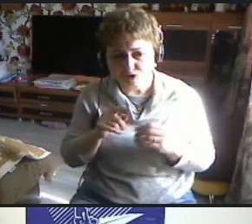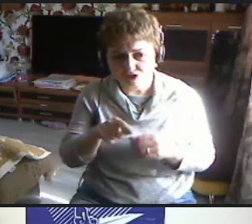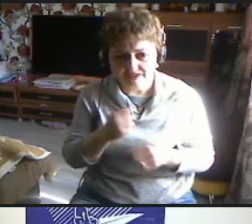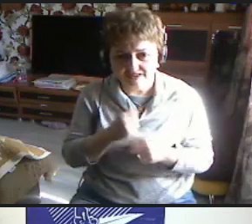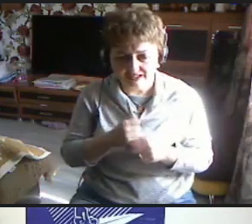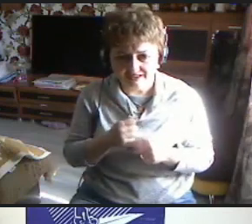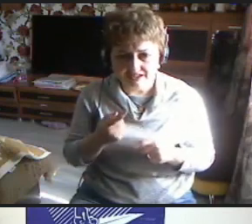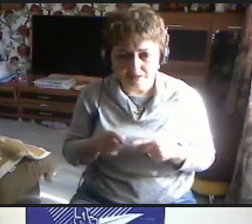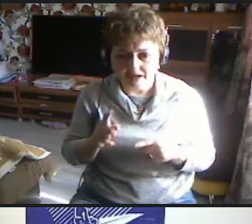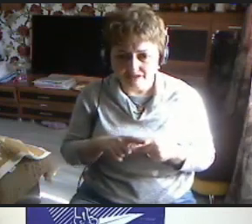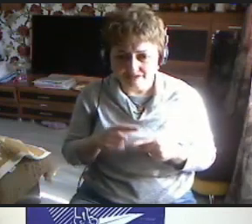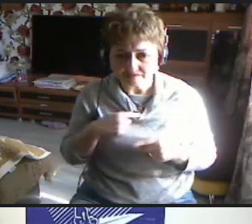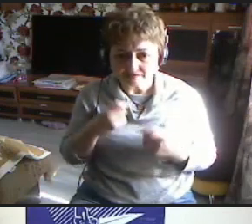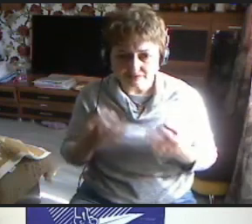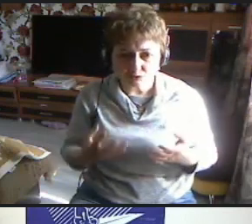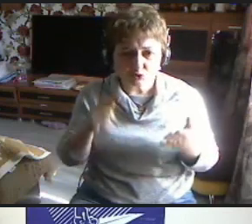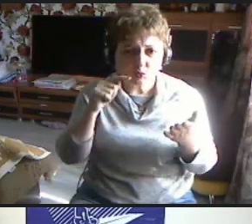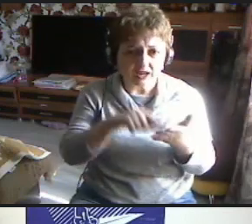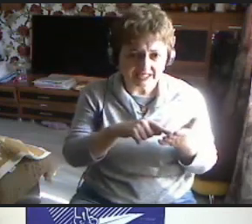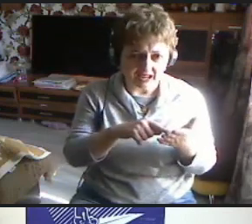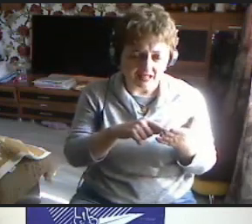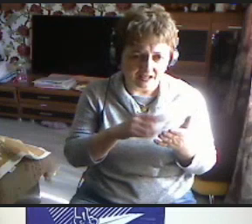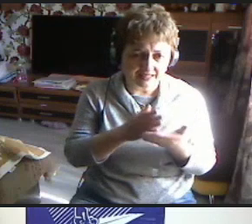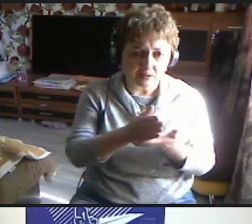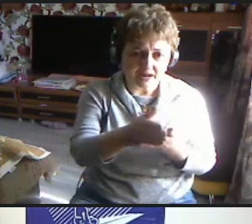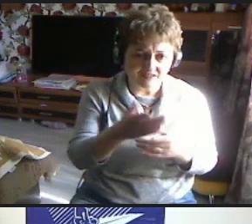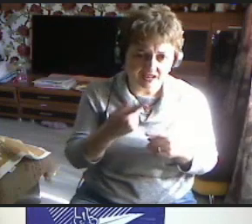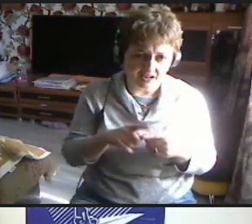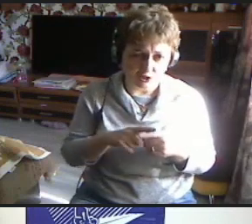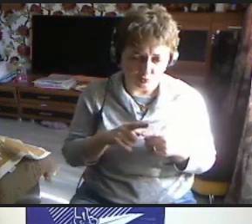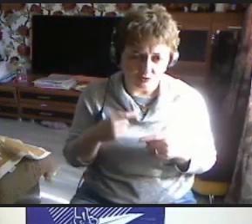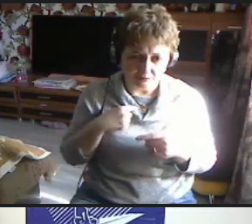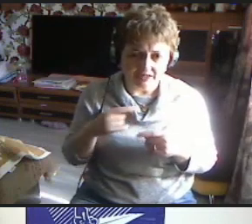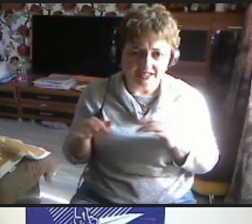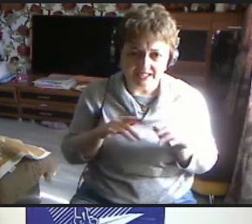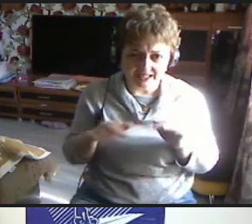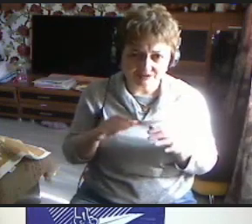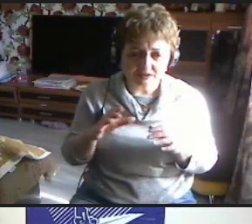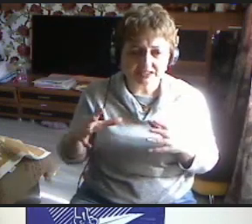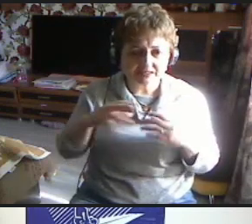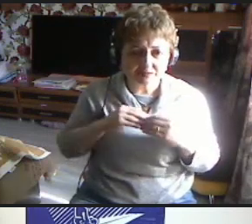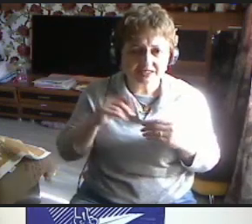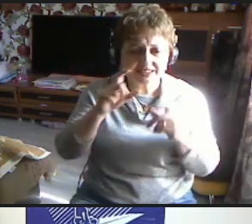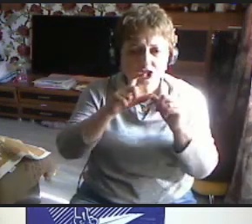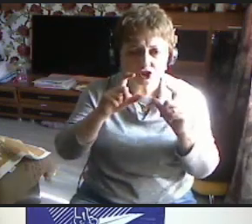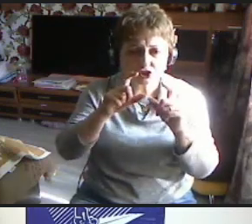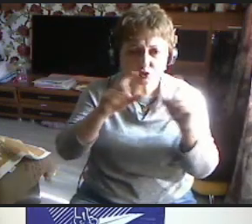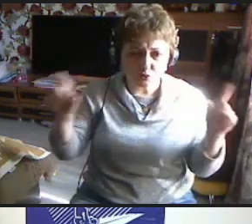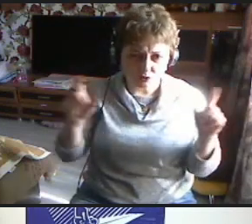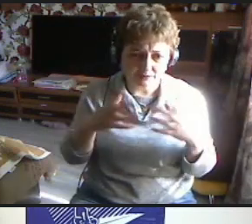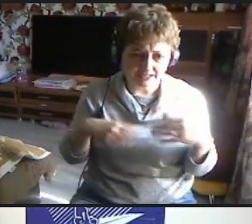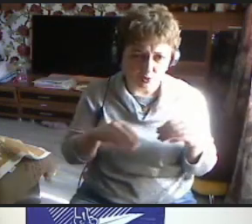я просто указала, ну, скажем, направления, которых мы действуем, работая со школьниками, со школьным сообществом. Это